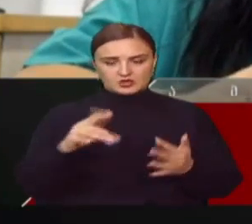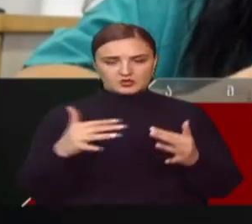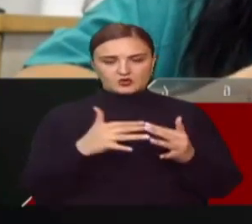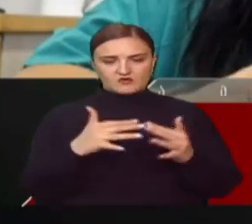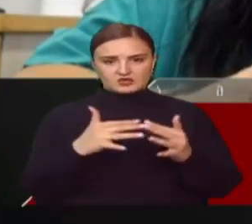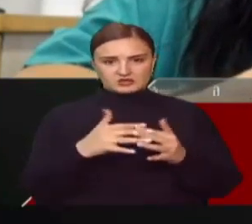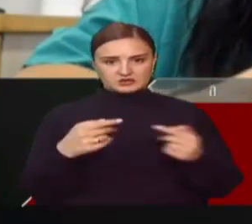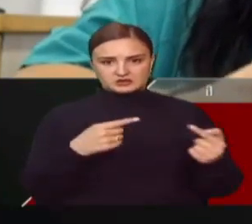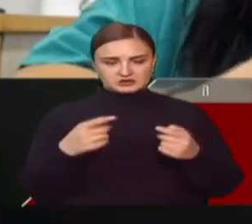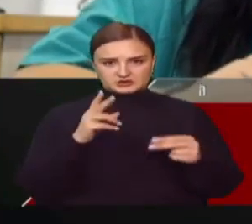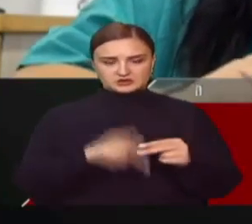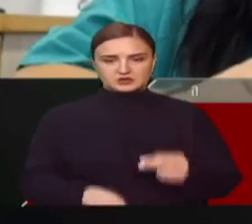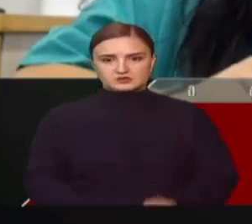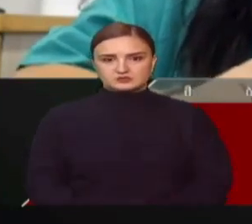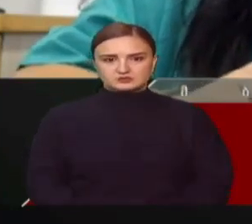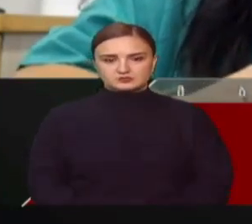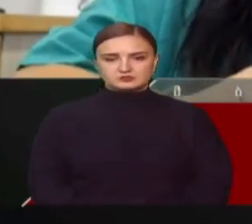დასასრულს?